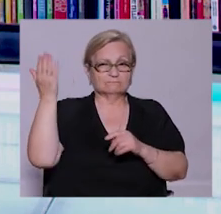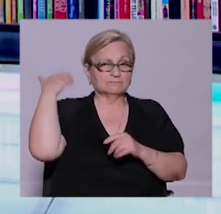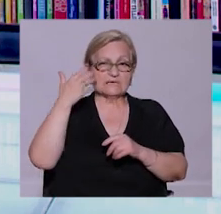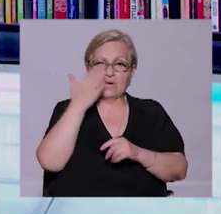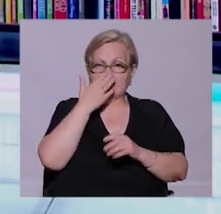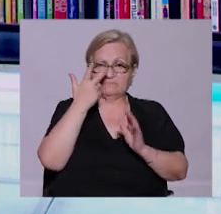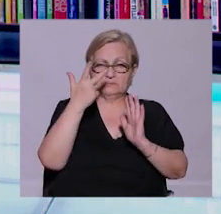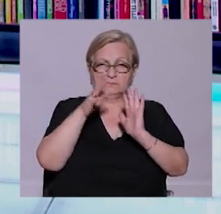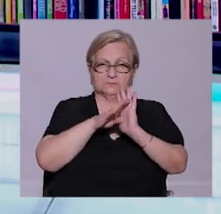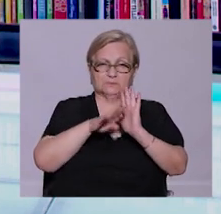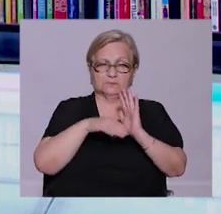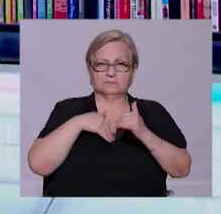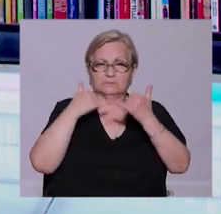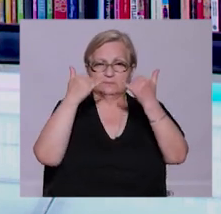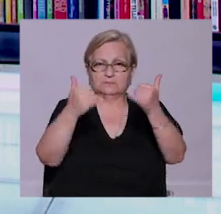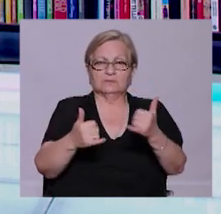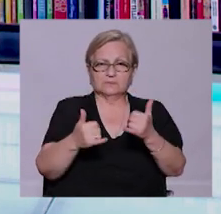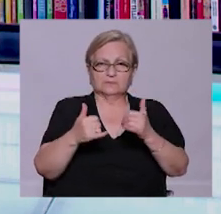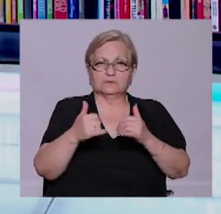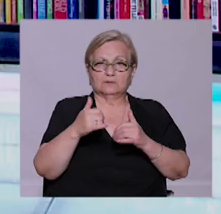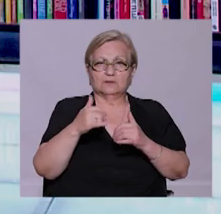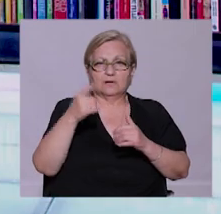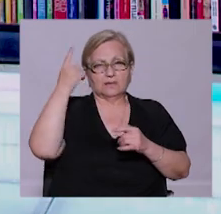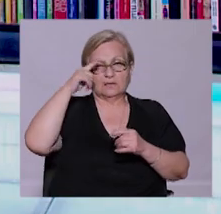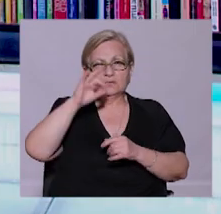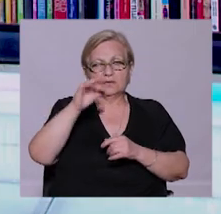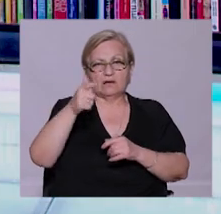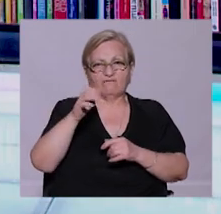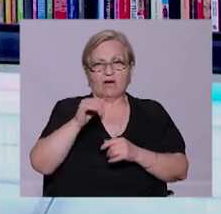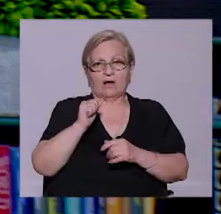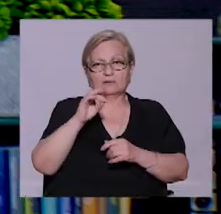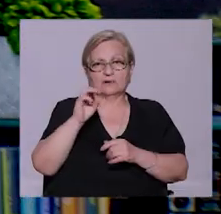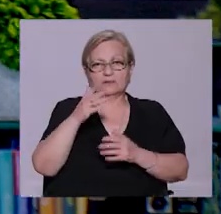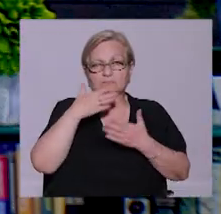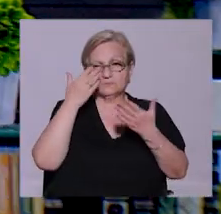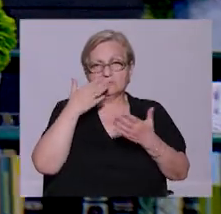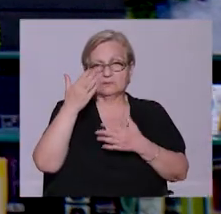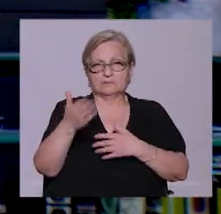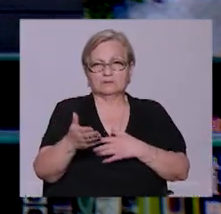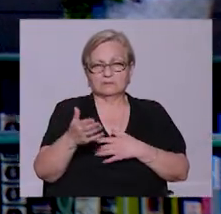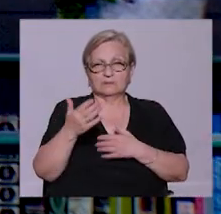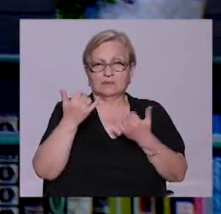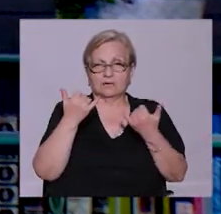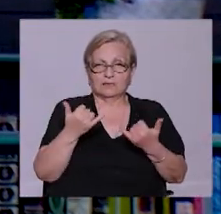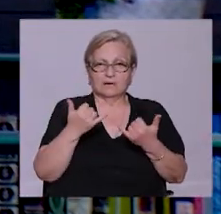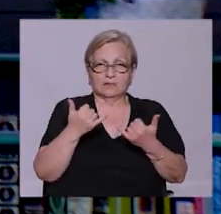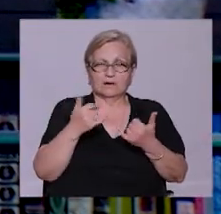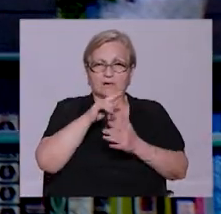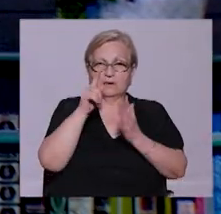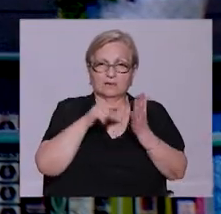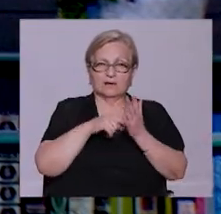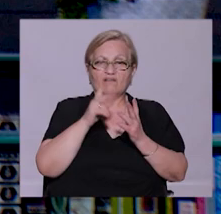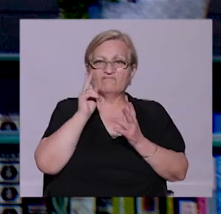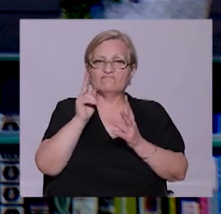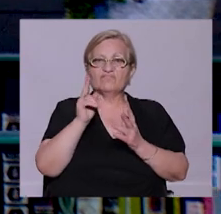გაკვეთილი დავუთმეთ იგავ არაკების წაკითხვას და შესწავლას, მოდით დავსვამ კითხვას.